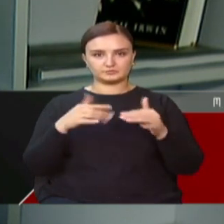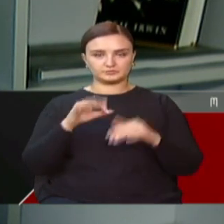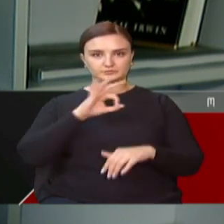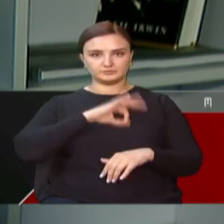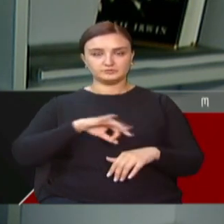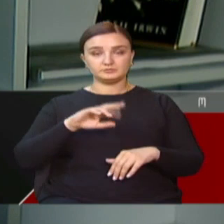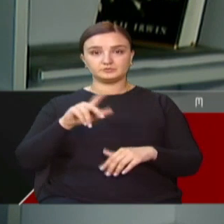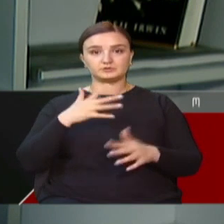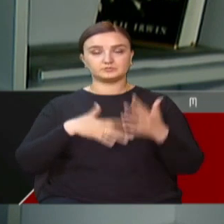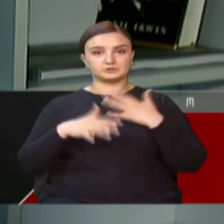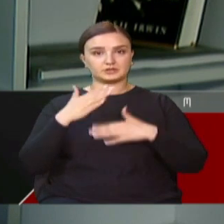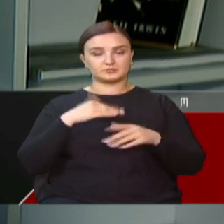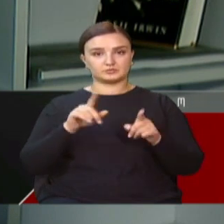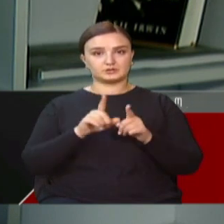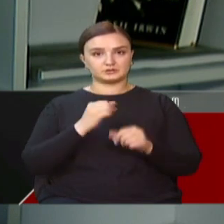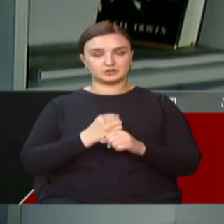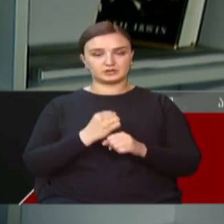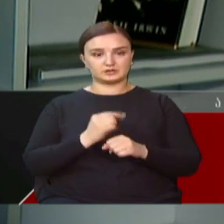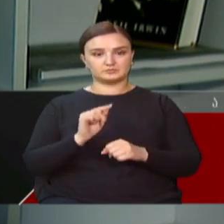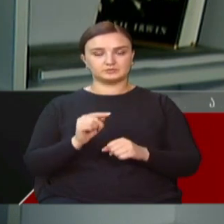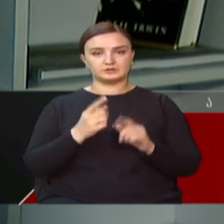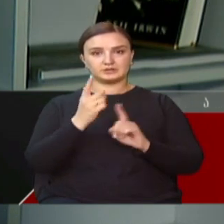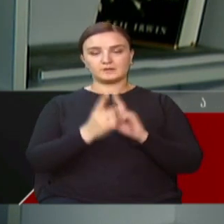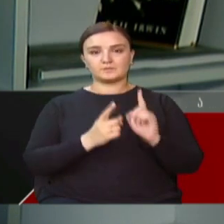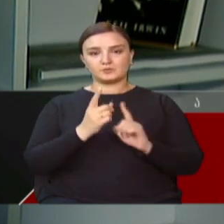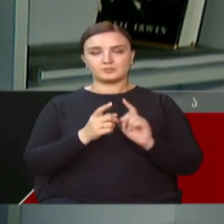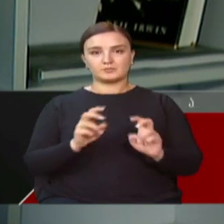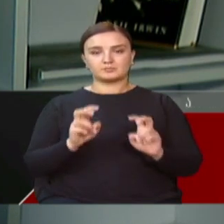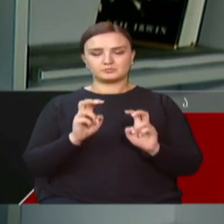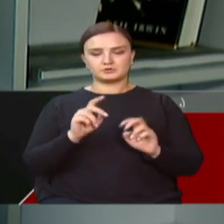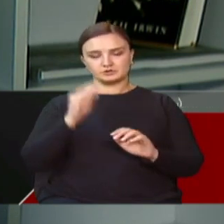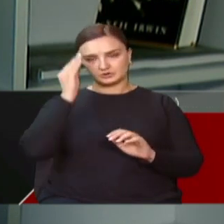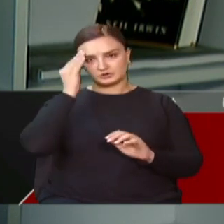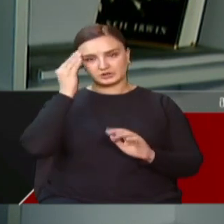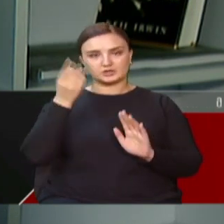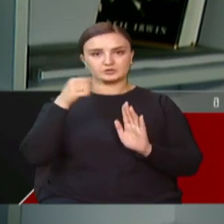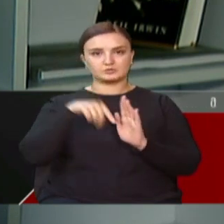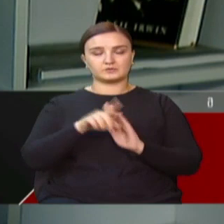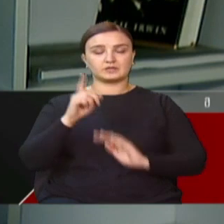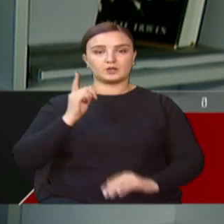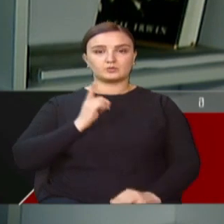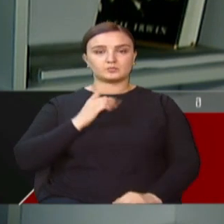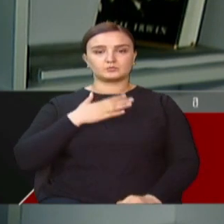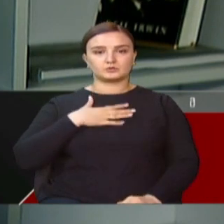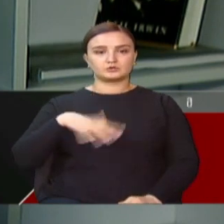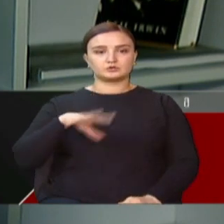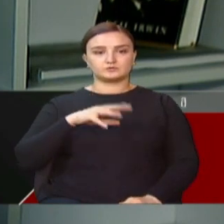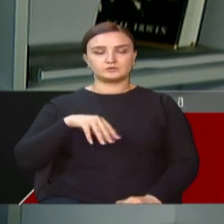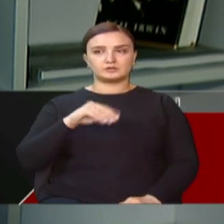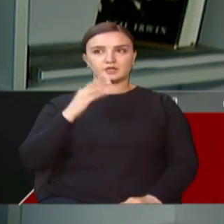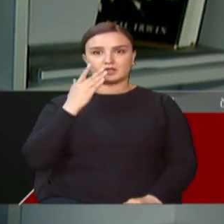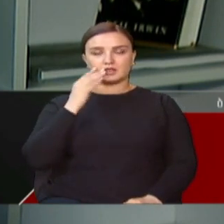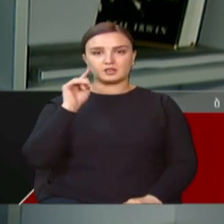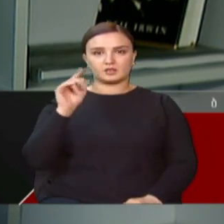გამიხარდებოდა, რომ ასე ექნა. Და ის რეფორმები, რომელსაც შინაარსობრივად ელოდნენ ჩვენგან